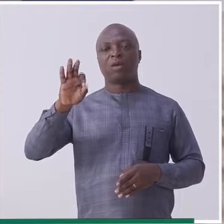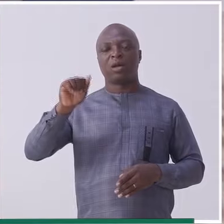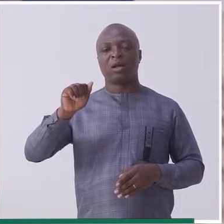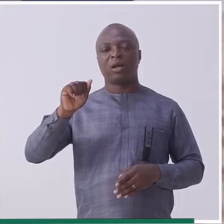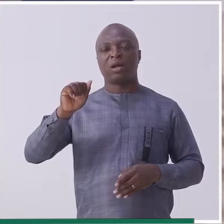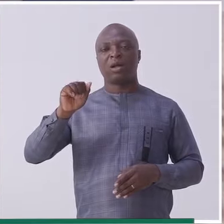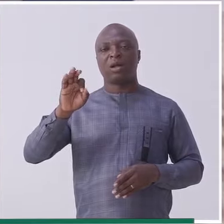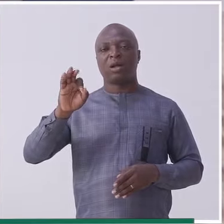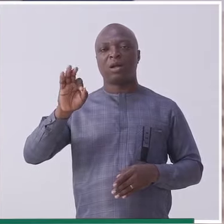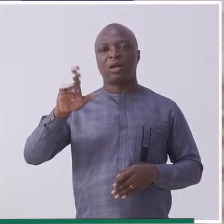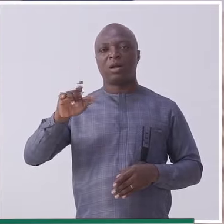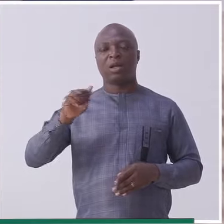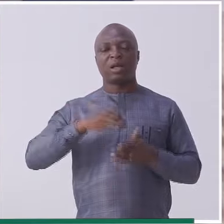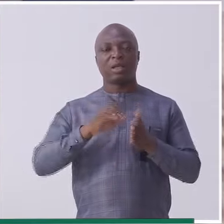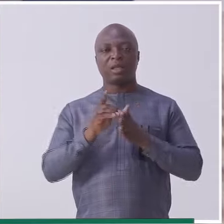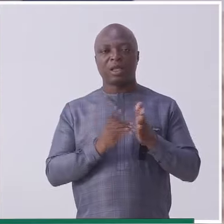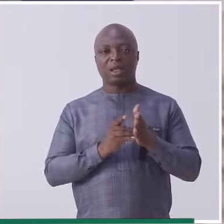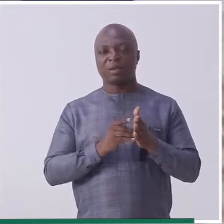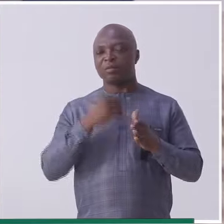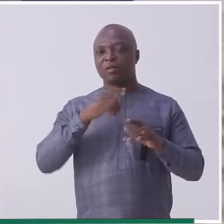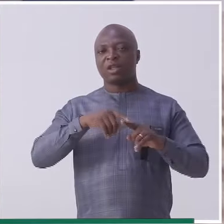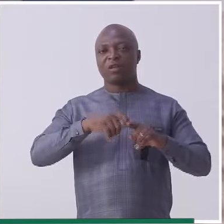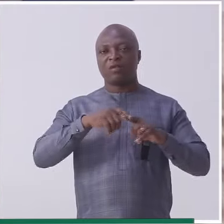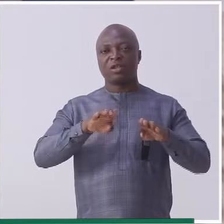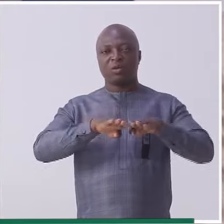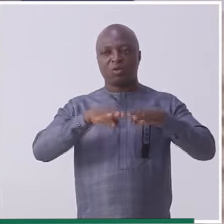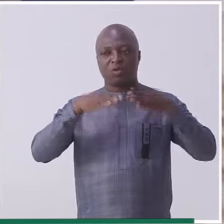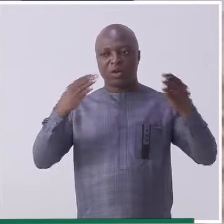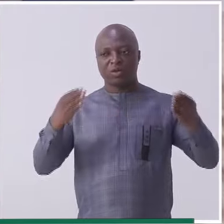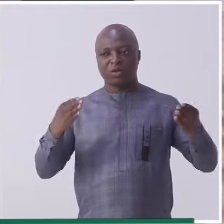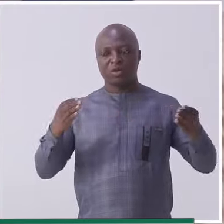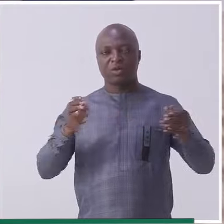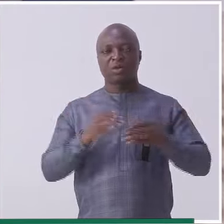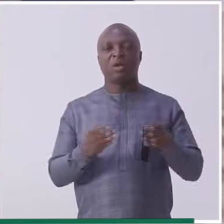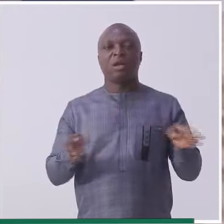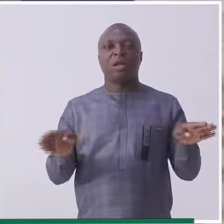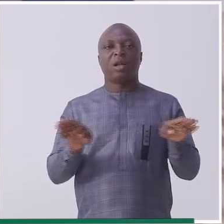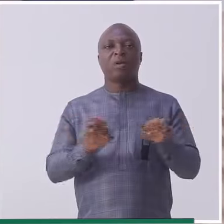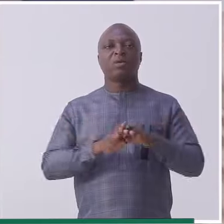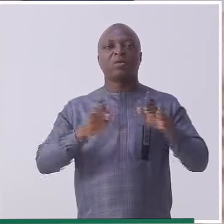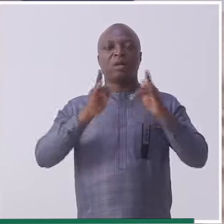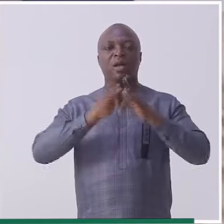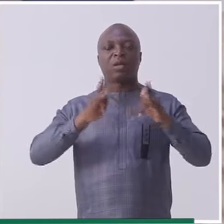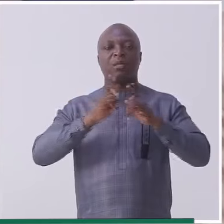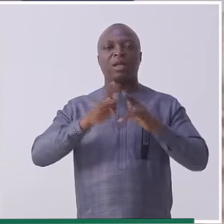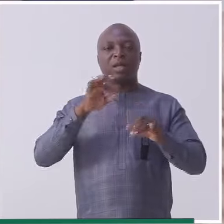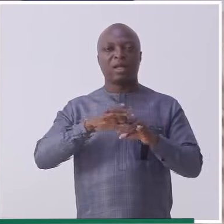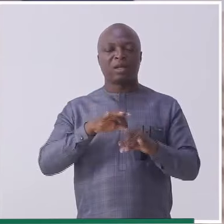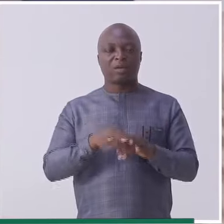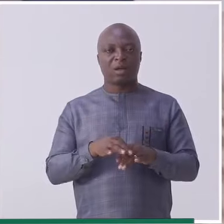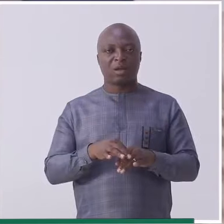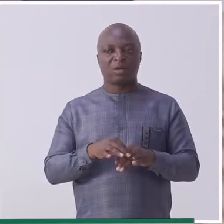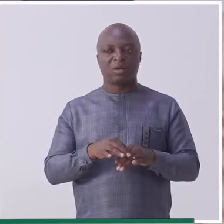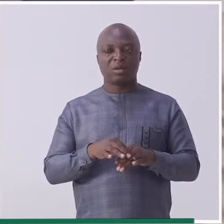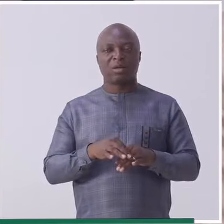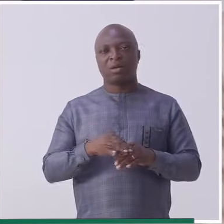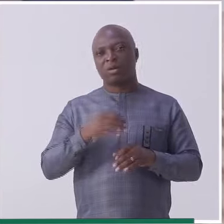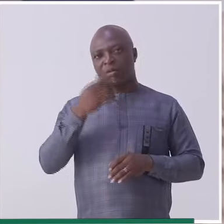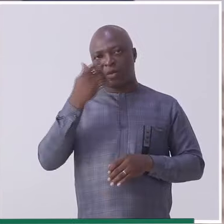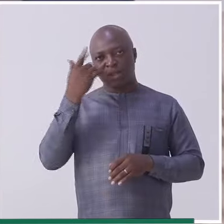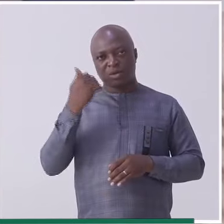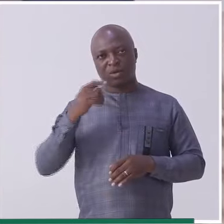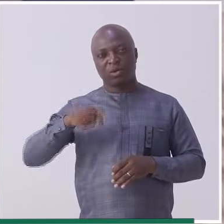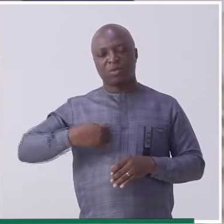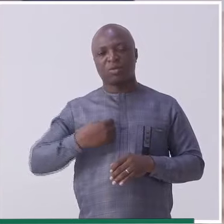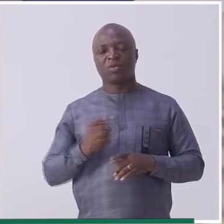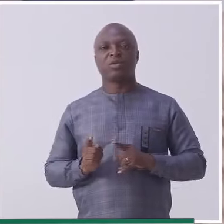Il y a un décret qui fixe l'ouverture et la clôture de la campagne électorale, puisque